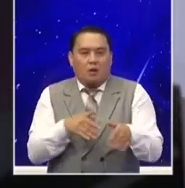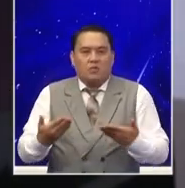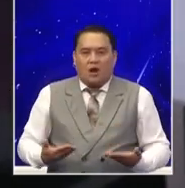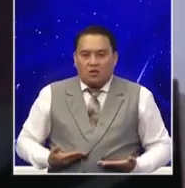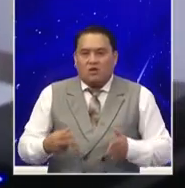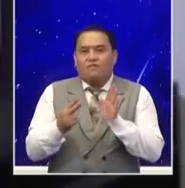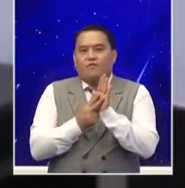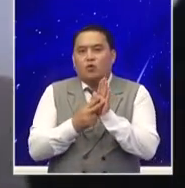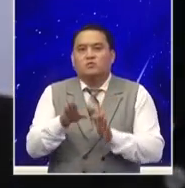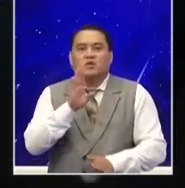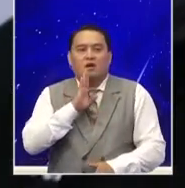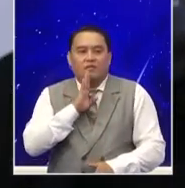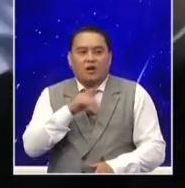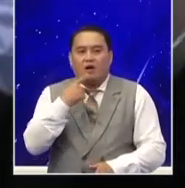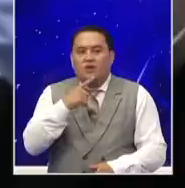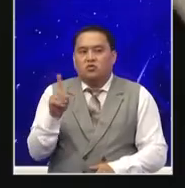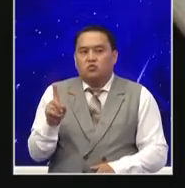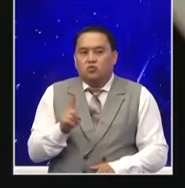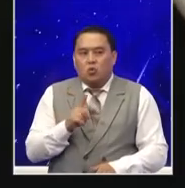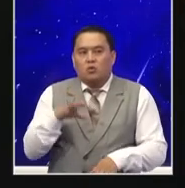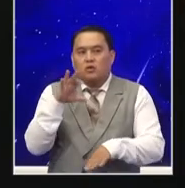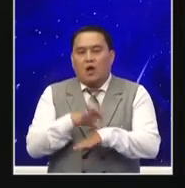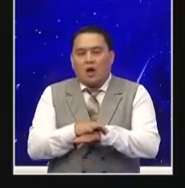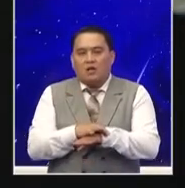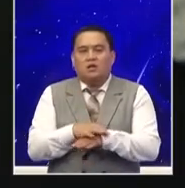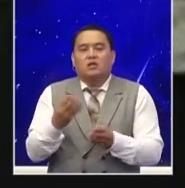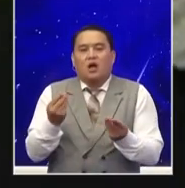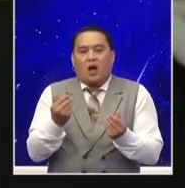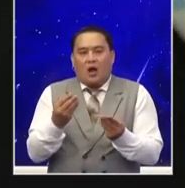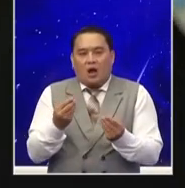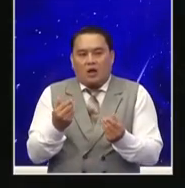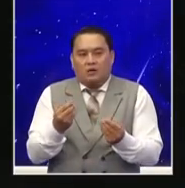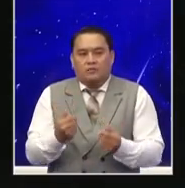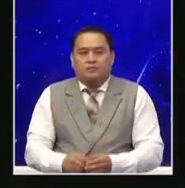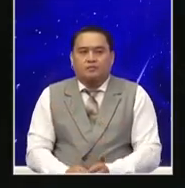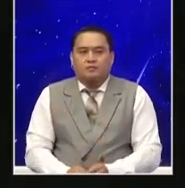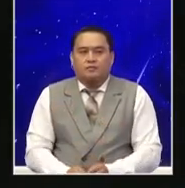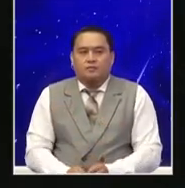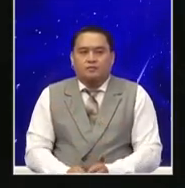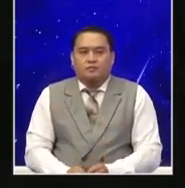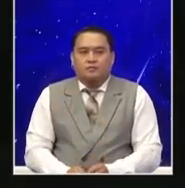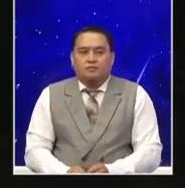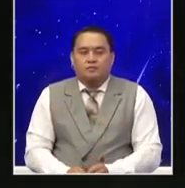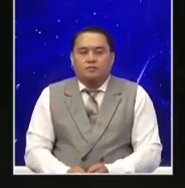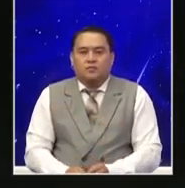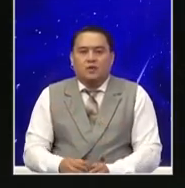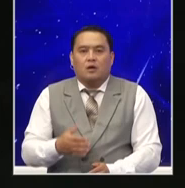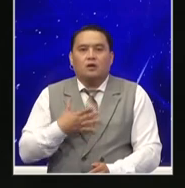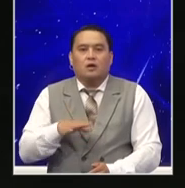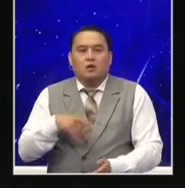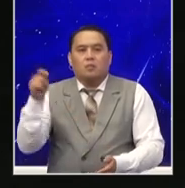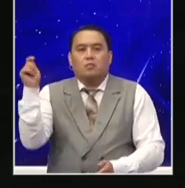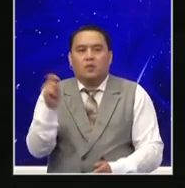проживающих здесь 8 девиц красноречиво говорили обнаруженные меченые деньги и контрацептивы. С какой целью вели сюда?